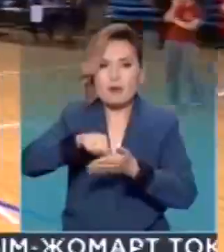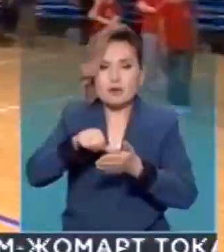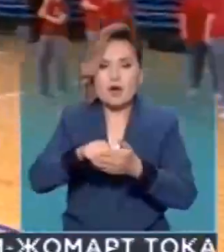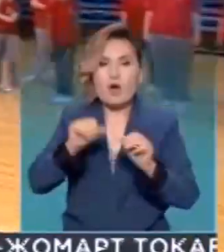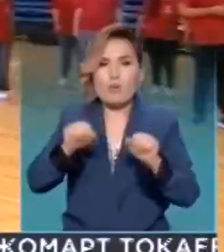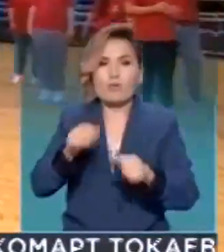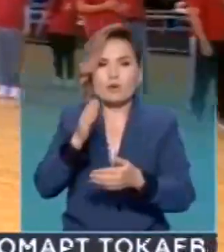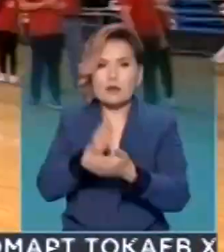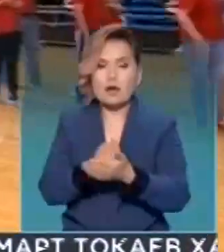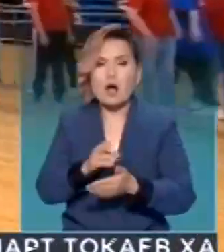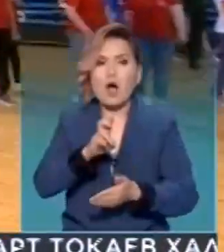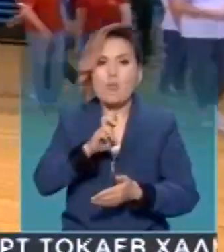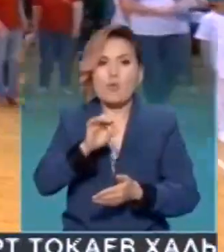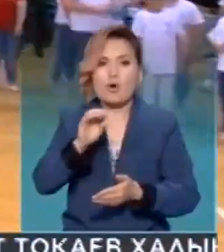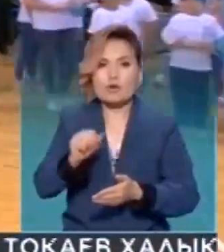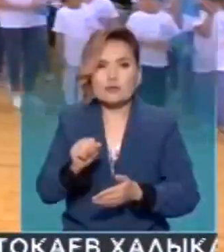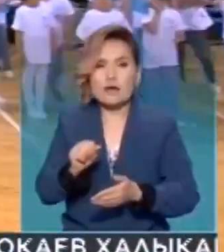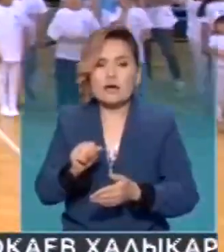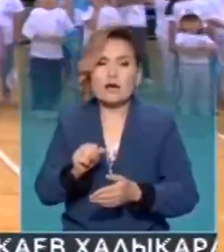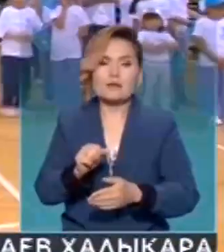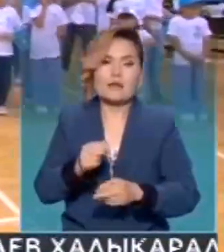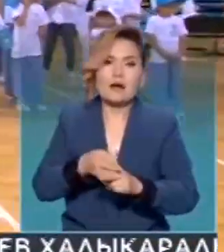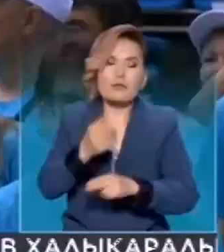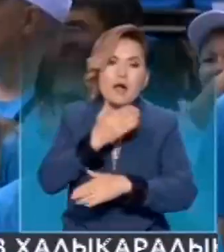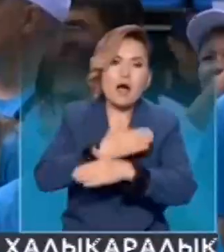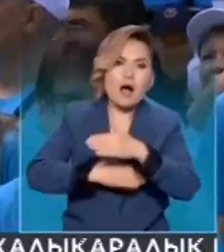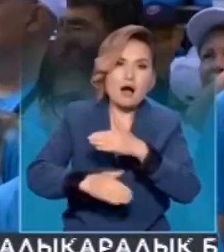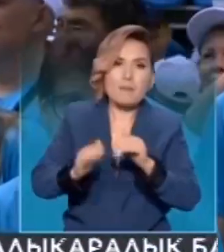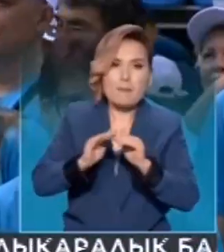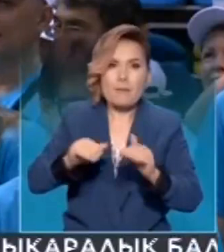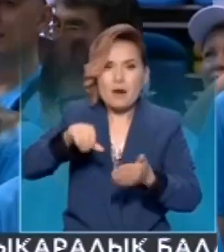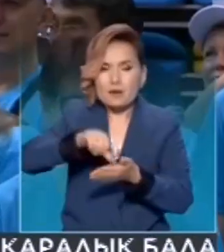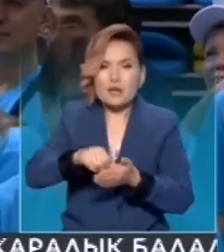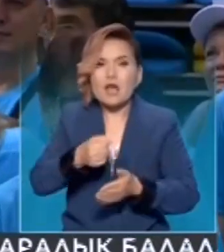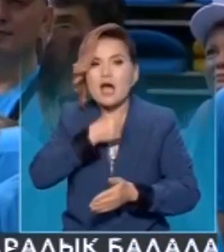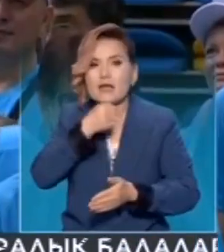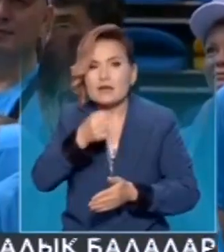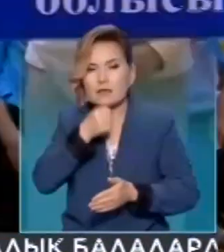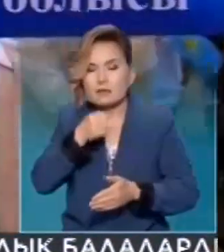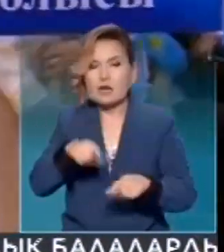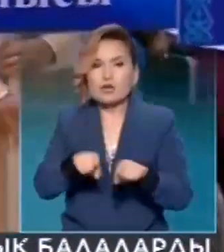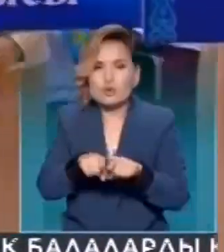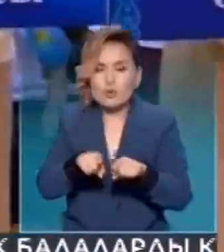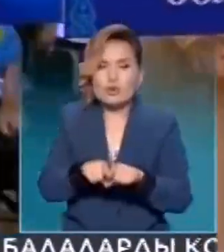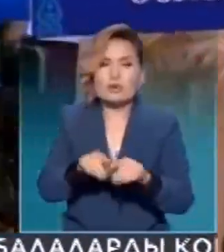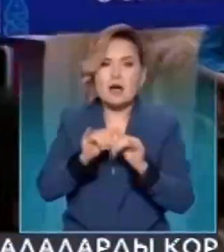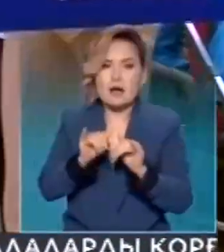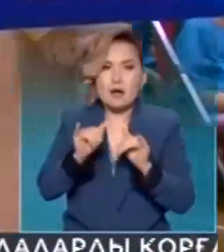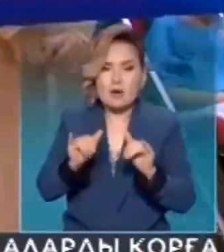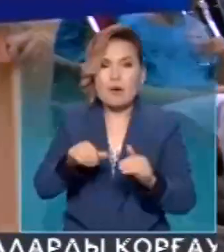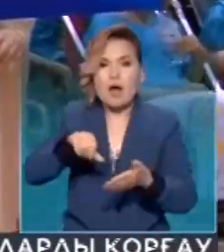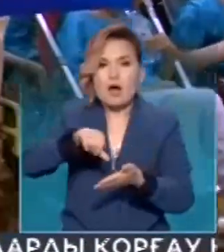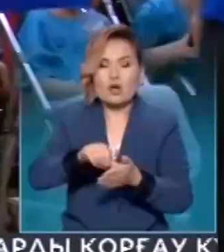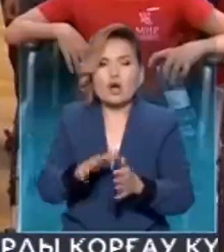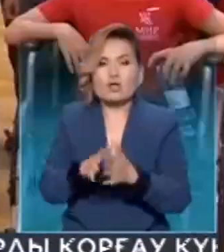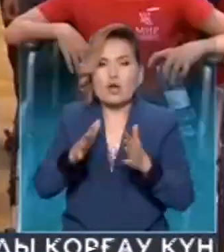да мүмкіндік алады. Бочча тірек қозғалыс аппаратының ақауы бар балалар мен ересектердің өзін-өзі жетілдіруіне мүмкіндік